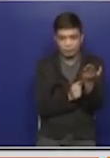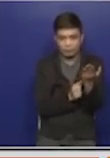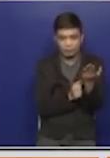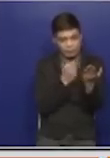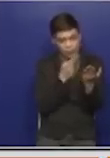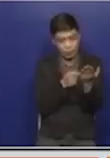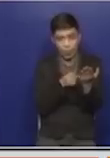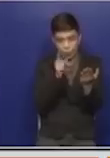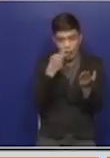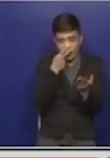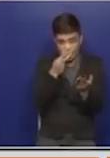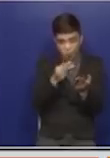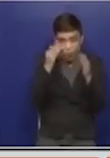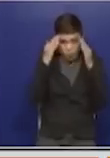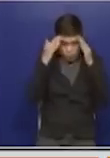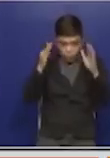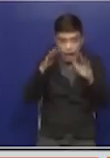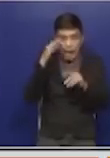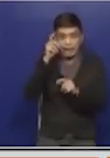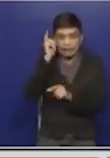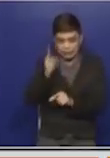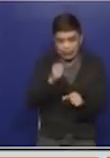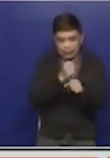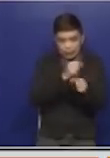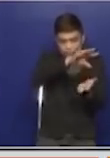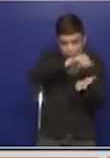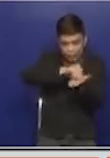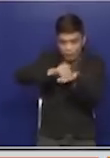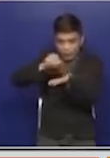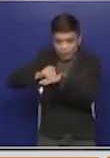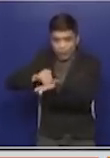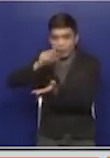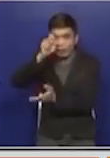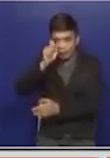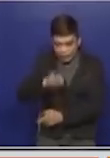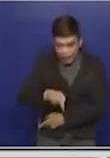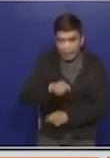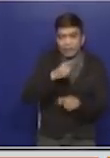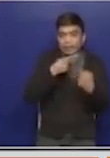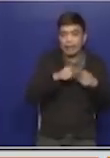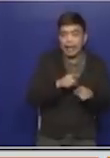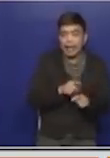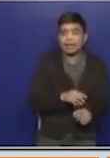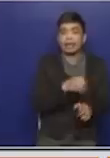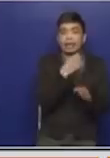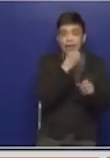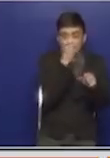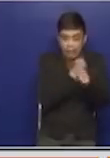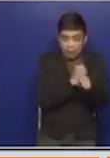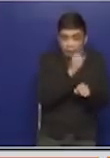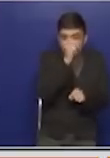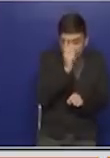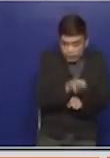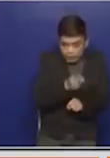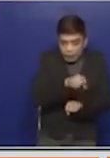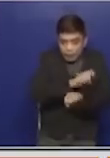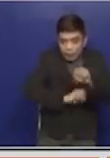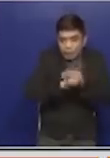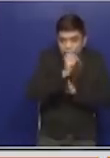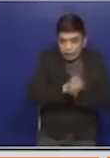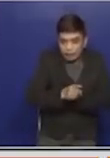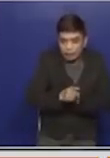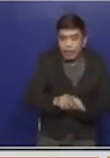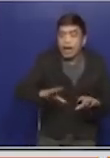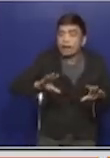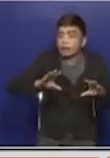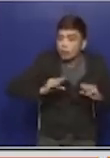ถานการณ์ต่างๆที่อาจจะเก็บรวบรวมข้อมูลเข้ามาแต่ว่าเสียงของผู้ถูกกระทำหรือคอนเซนต์ในภาษาไทยว่าการยินยอม